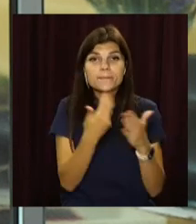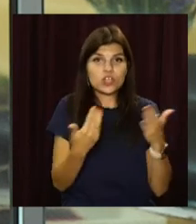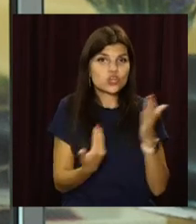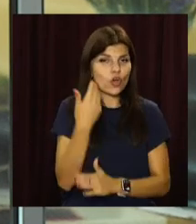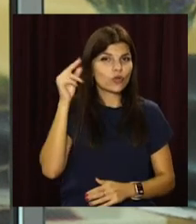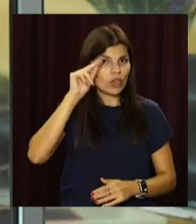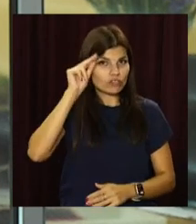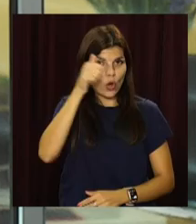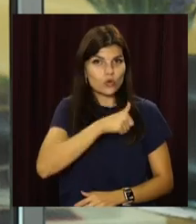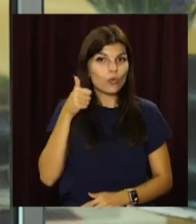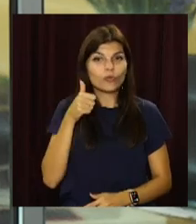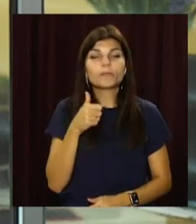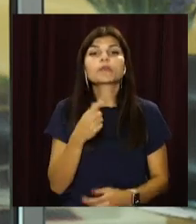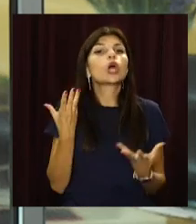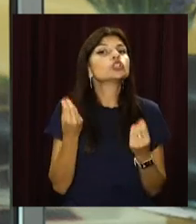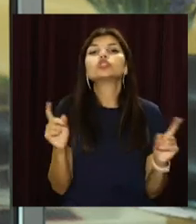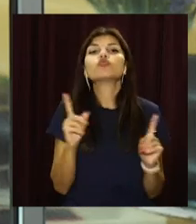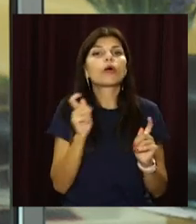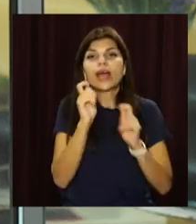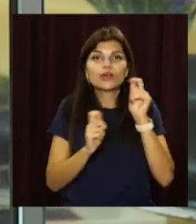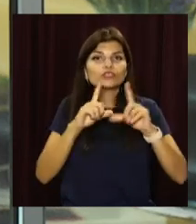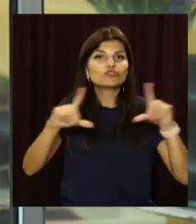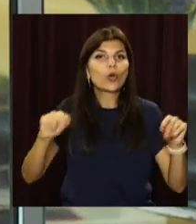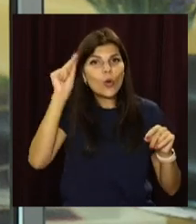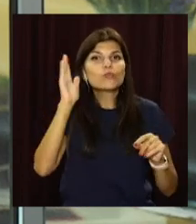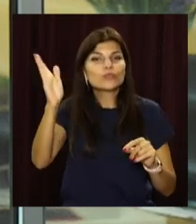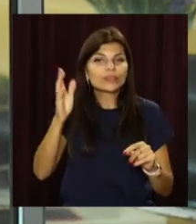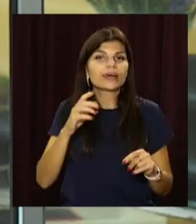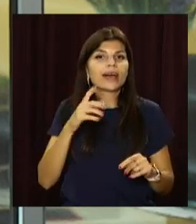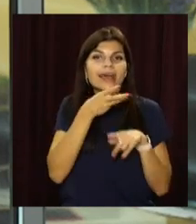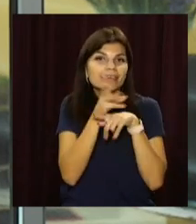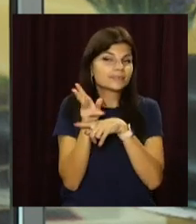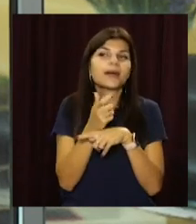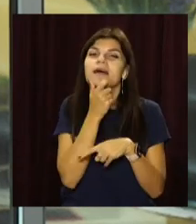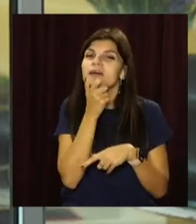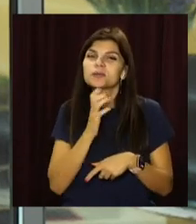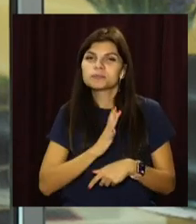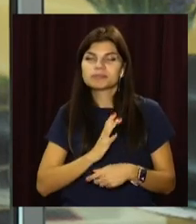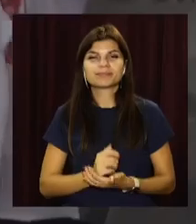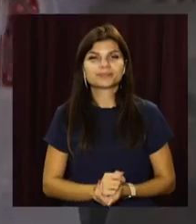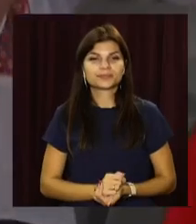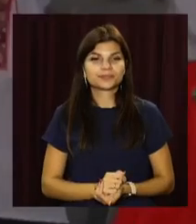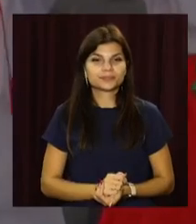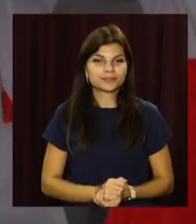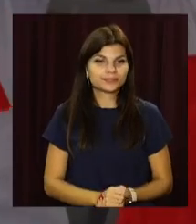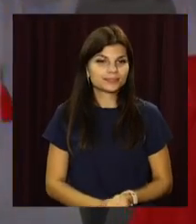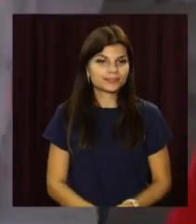нового навчального року. Що ще дарували школярам, знає наша Галина Ізмайлова.